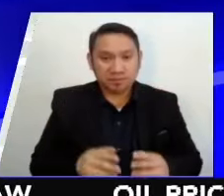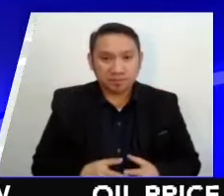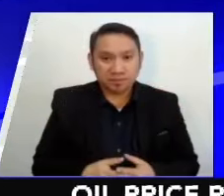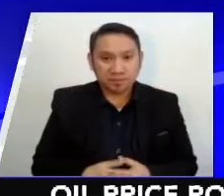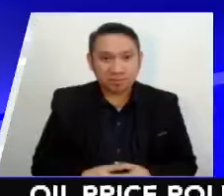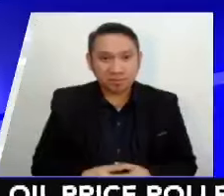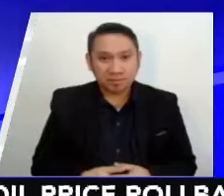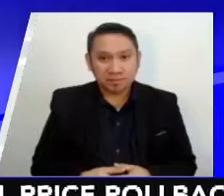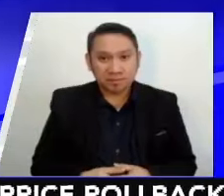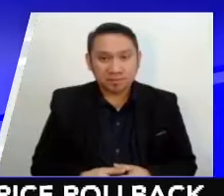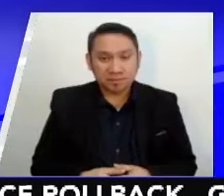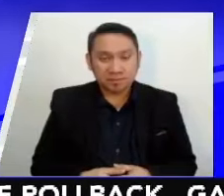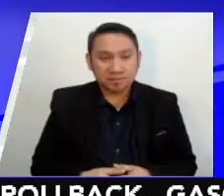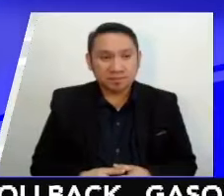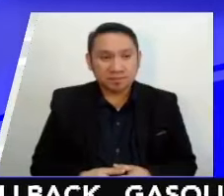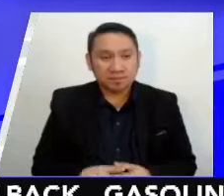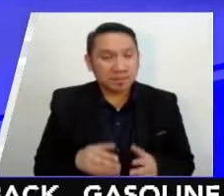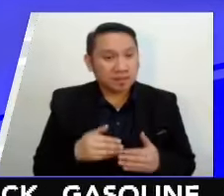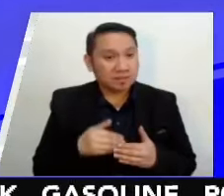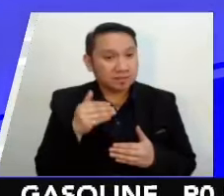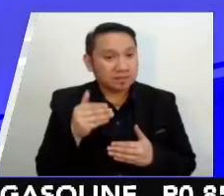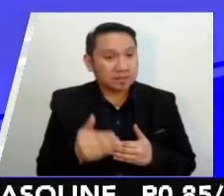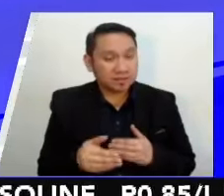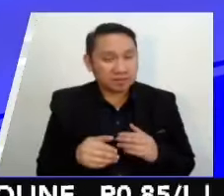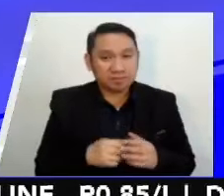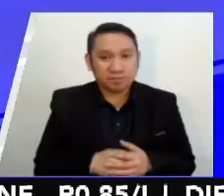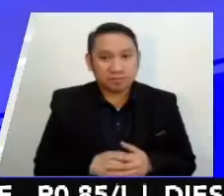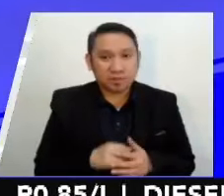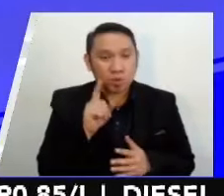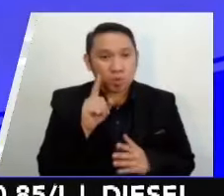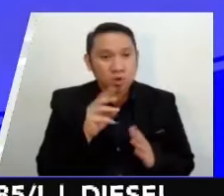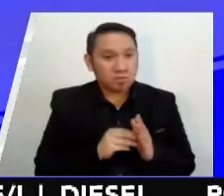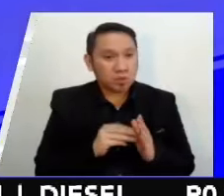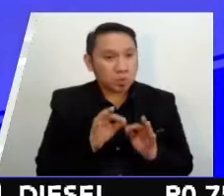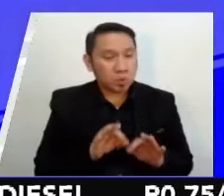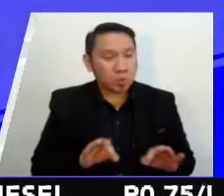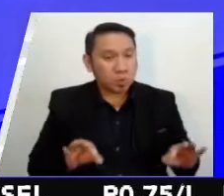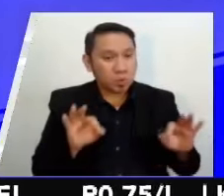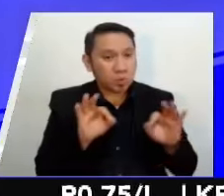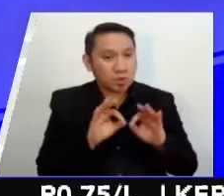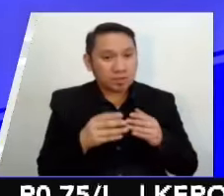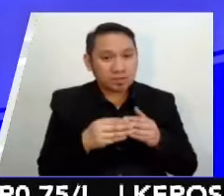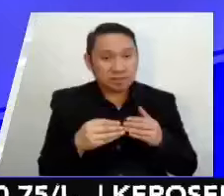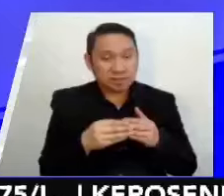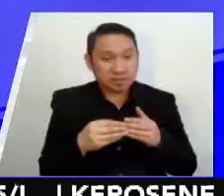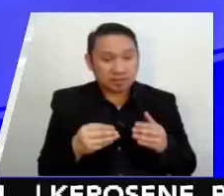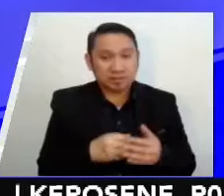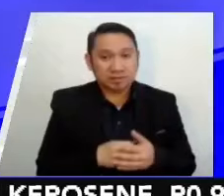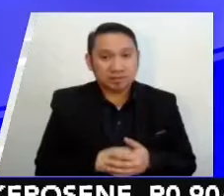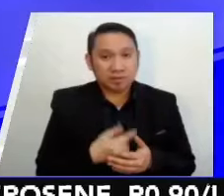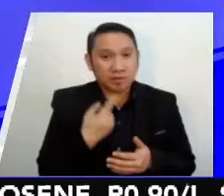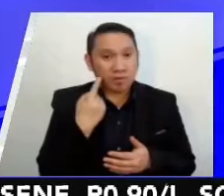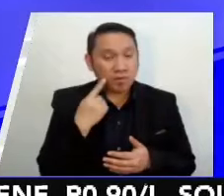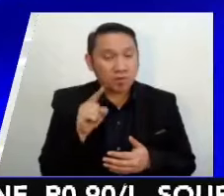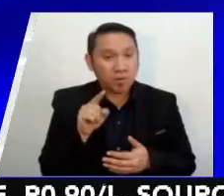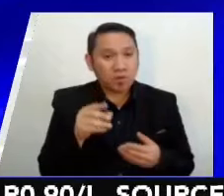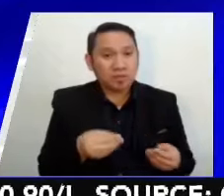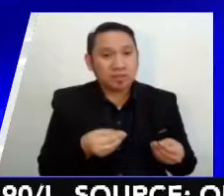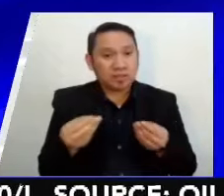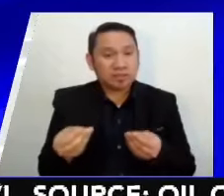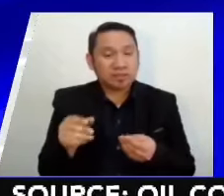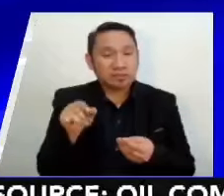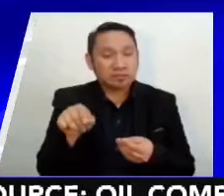Magbibigay ng karagdagang $1 million o mahigit 58 million pesos ang gobyerno ng Amerika para sa mga nasalanta ng sunod-sunod na bagyo sa